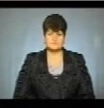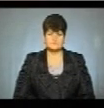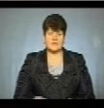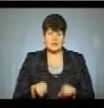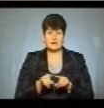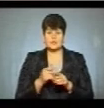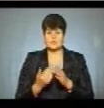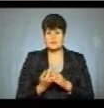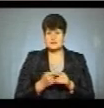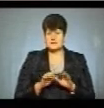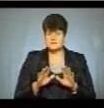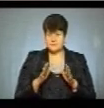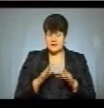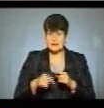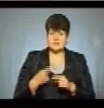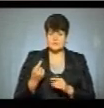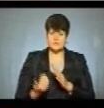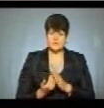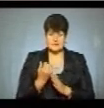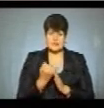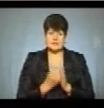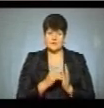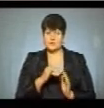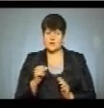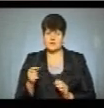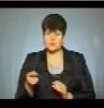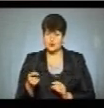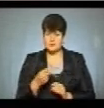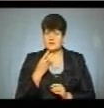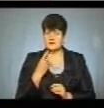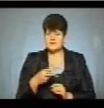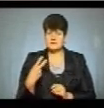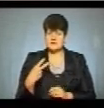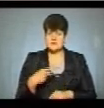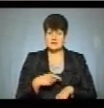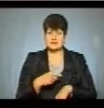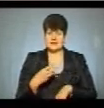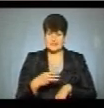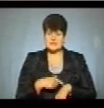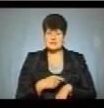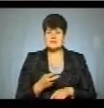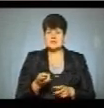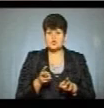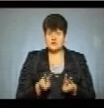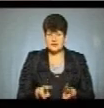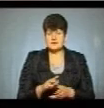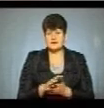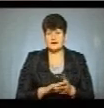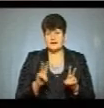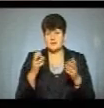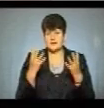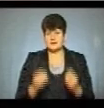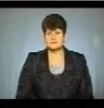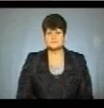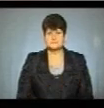Такі новини на цю мить. Наступний випуск новин на телеканалі «UA Тернопіль». Дивіться о 20:30 і залишайтеся із нами далі в ефірі «Тема дня».